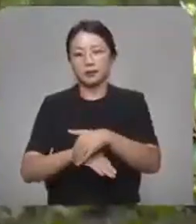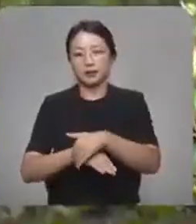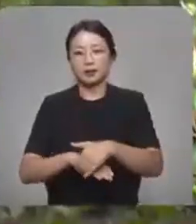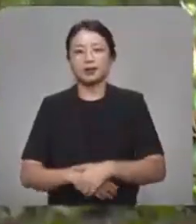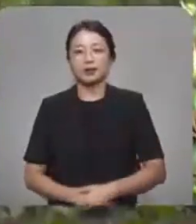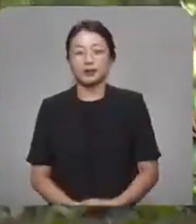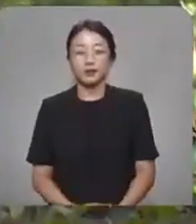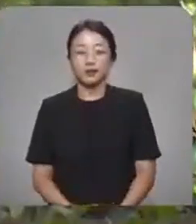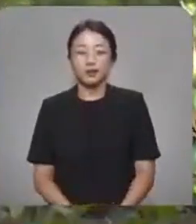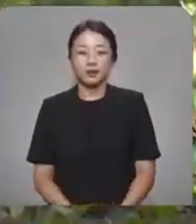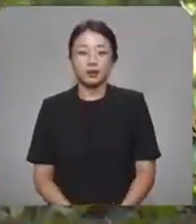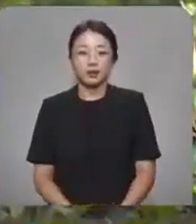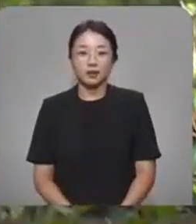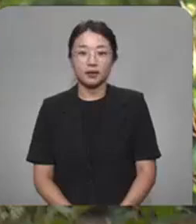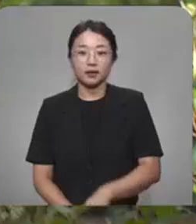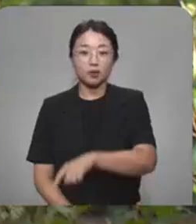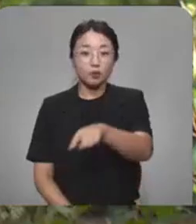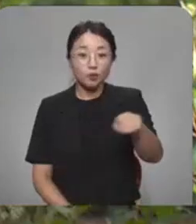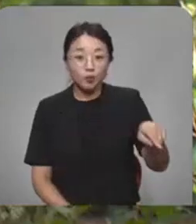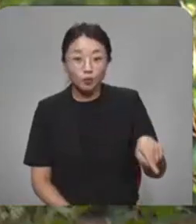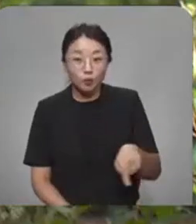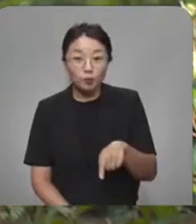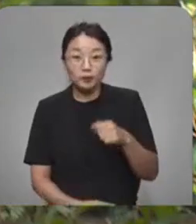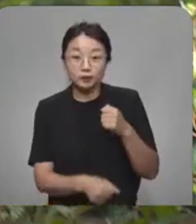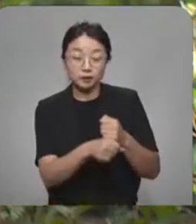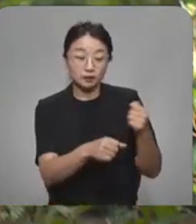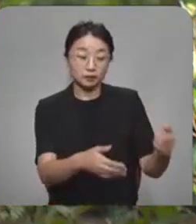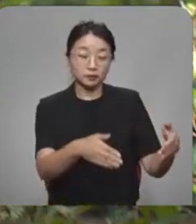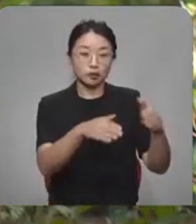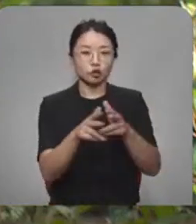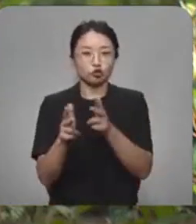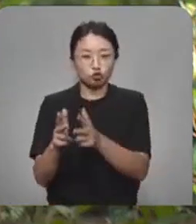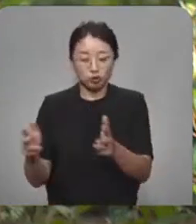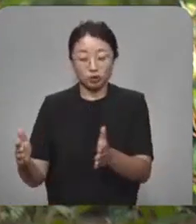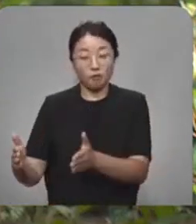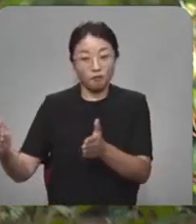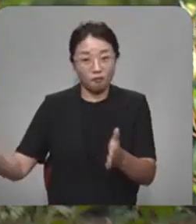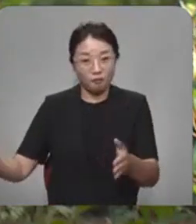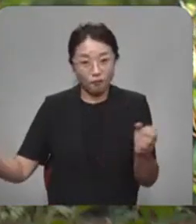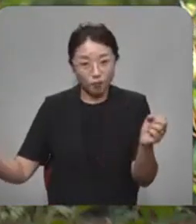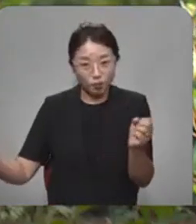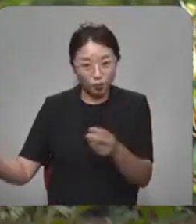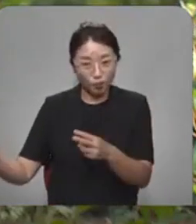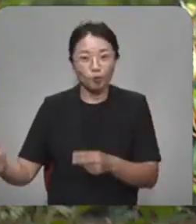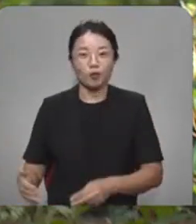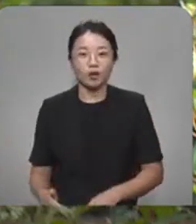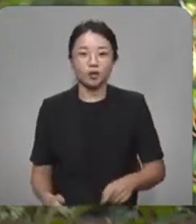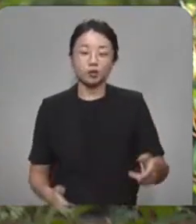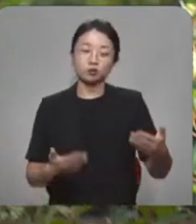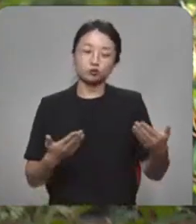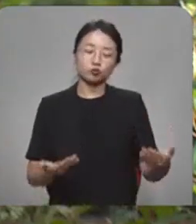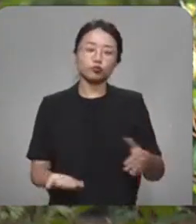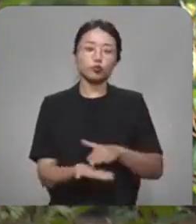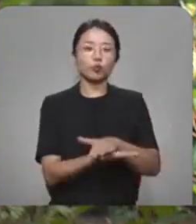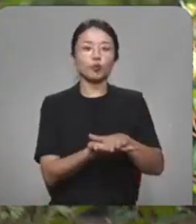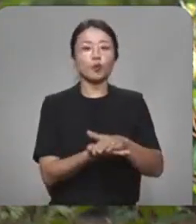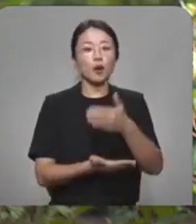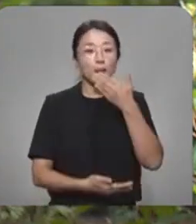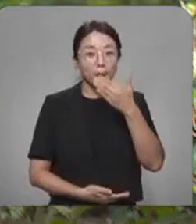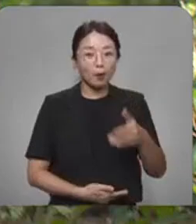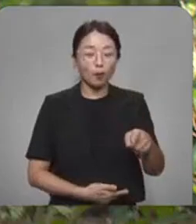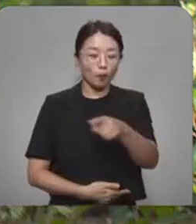제거 확대 및 특화된 수목원을 조성하여 주차장 및 편의 시설을 확충하고 그다음에 체류 시간을 연장하여